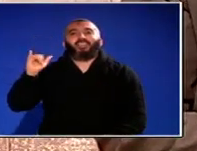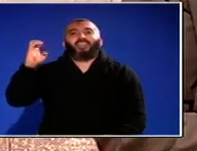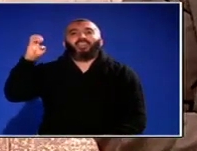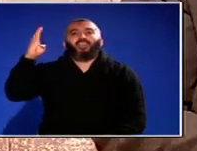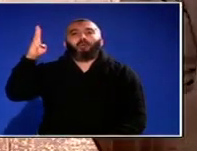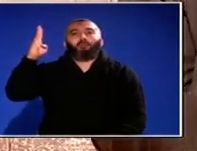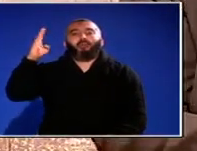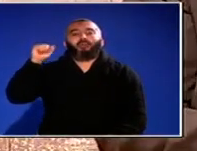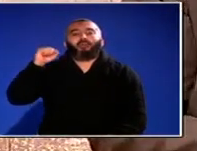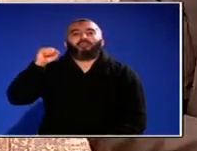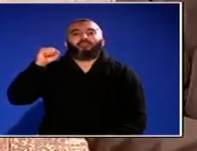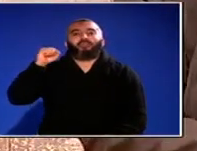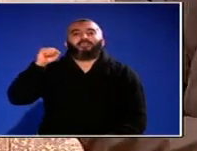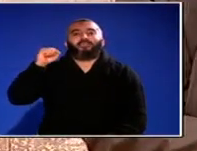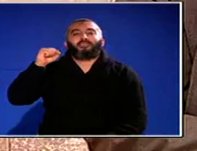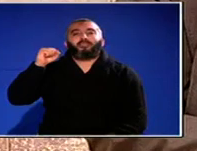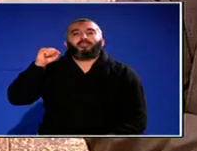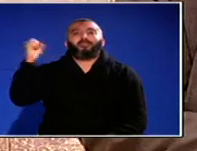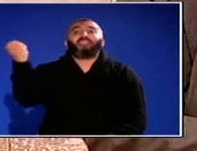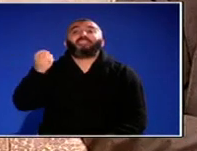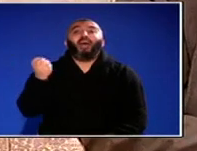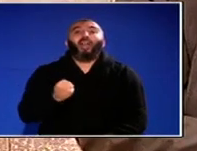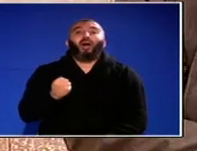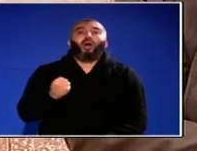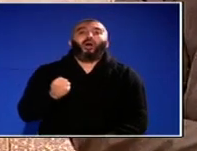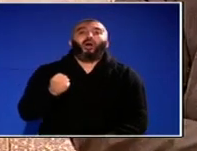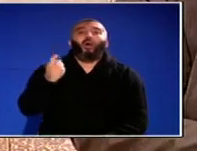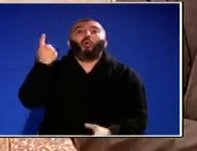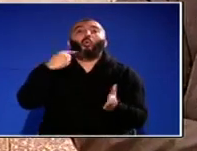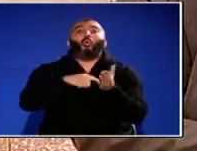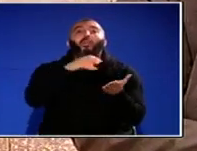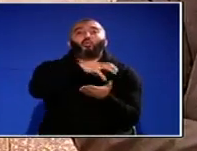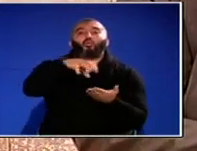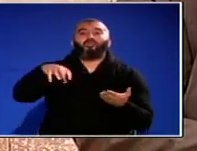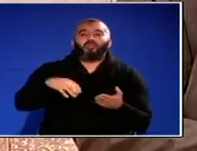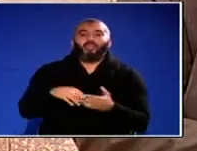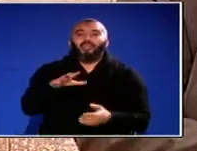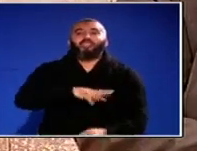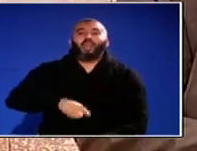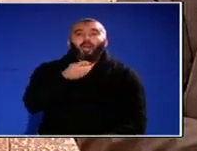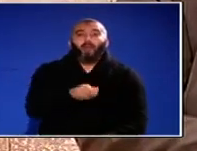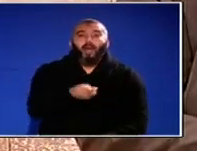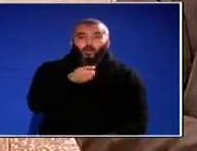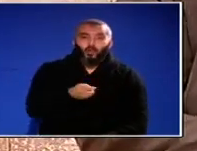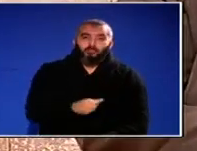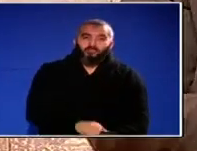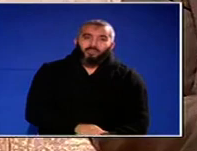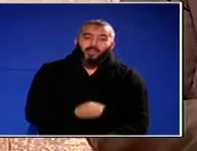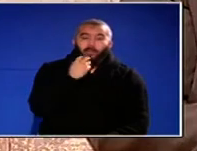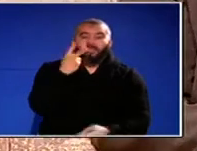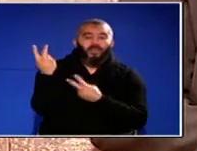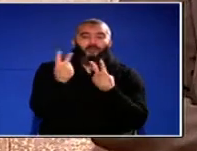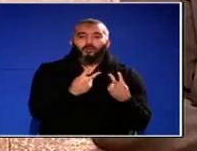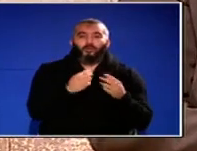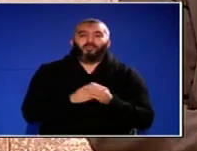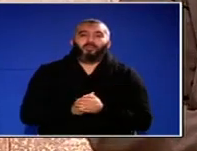المغير. السلام عليكم. نسيت سي الطيب مرحبا. السلام عليكم خويا احمد. وعليكم السلام ورحمه الله. مرحبا بكم